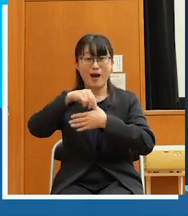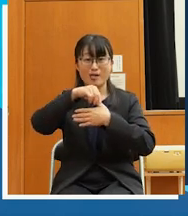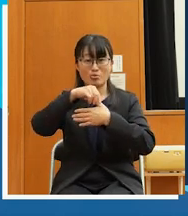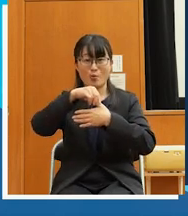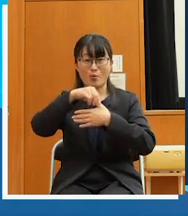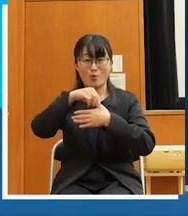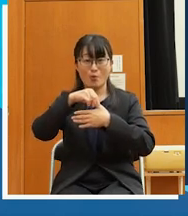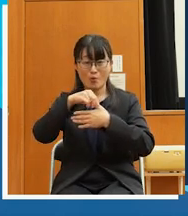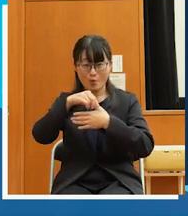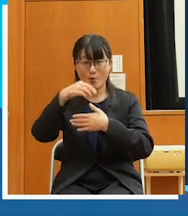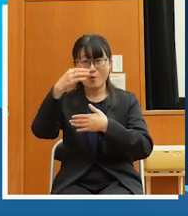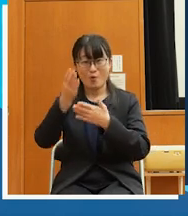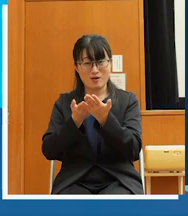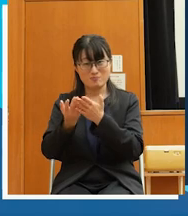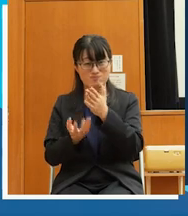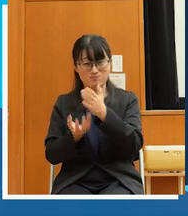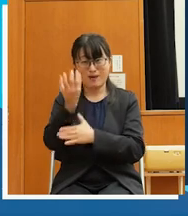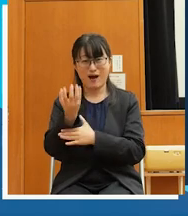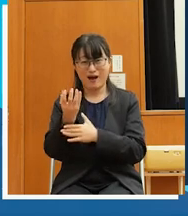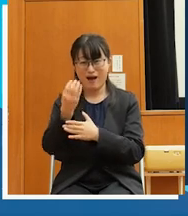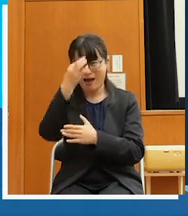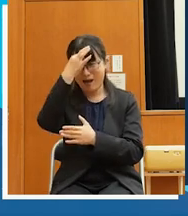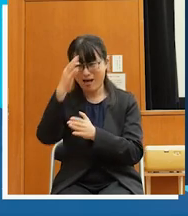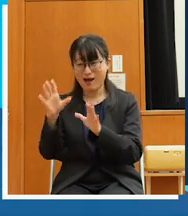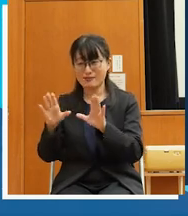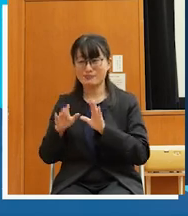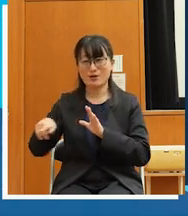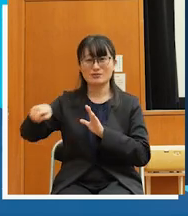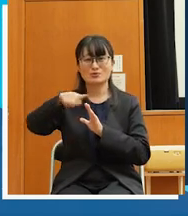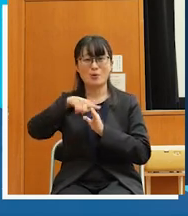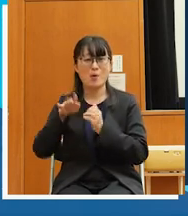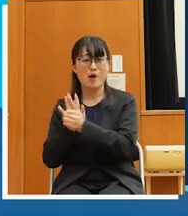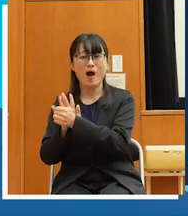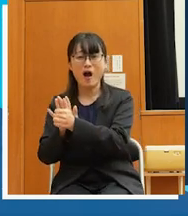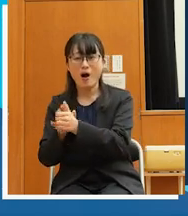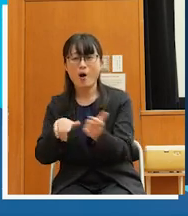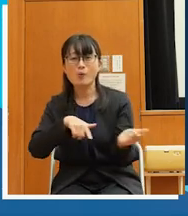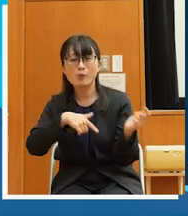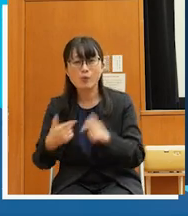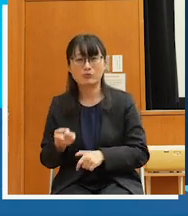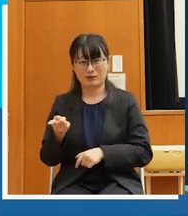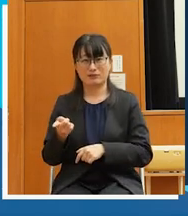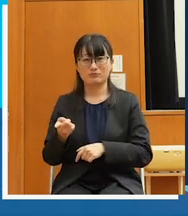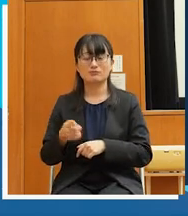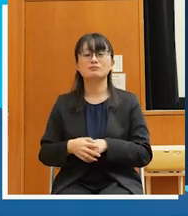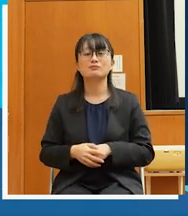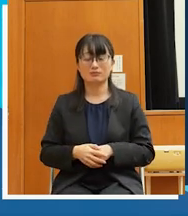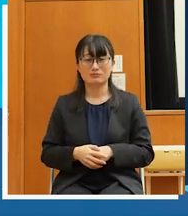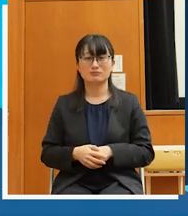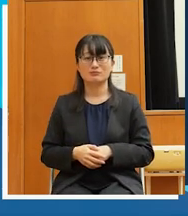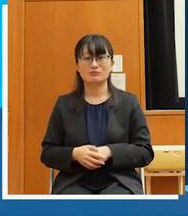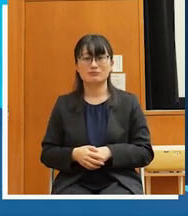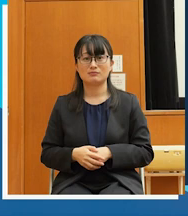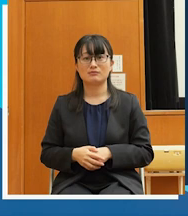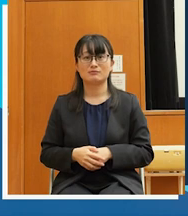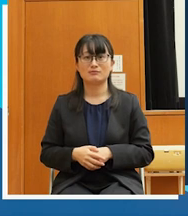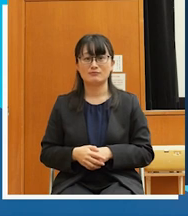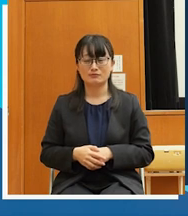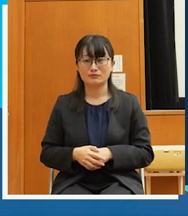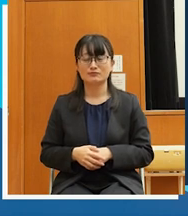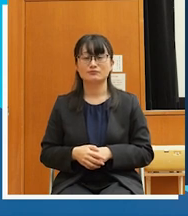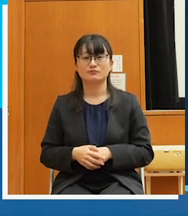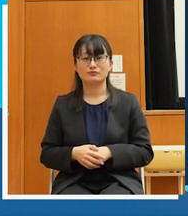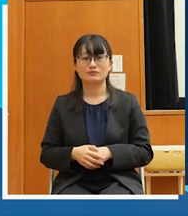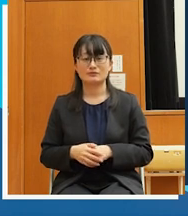状態ですえもっと早くもっと大量にですね救援が遅れたはずではないのかといったような